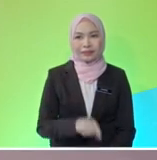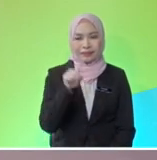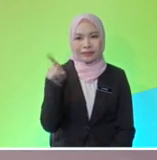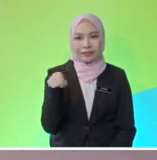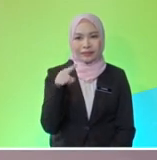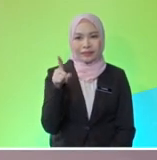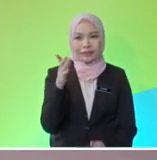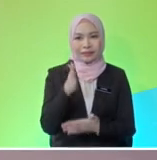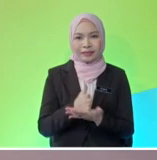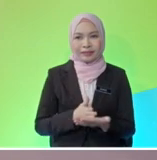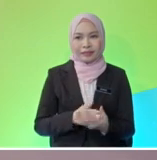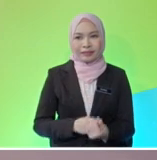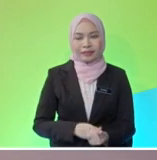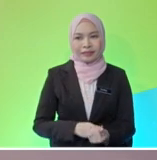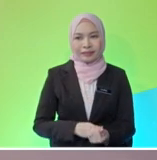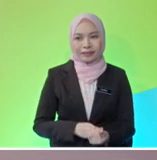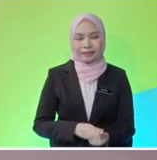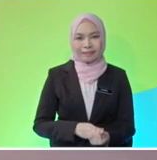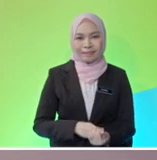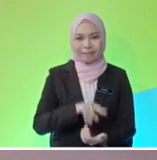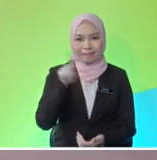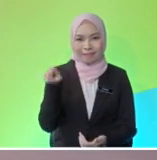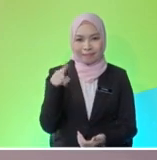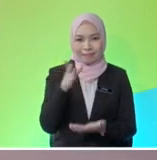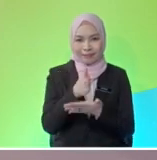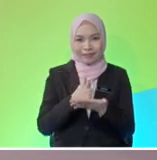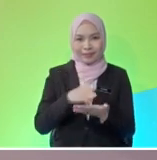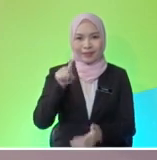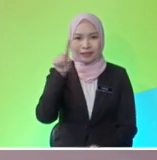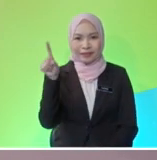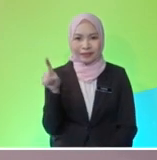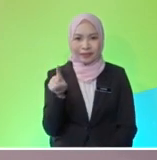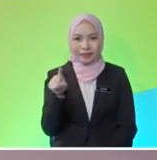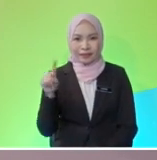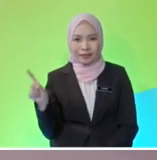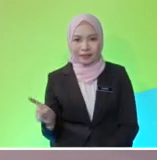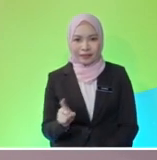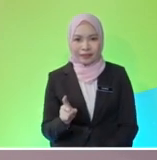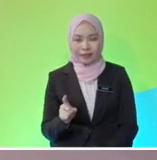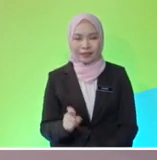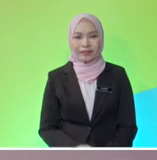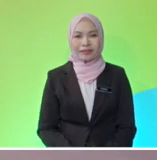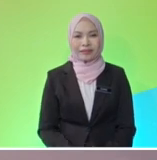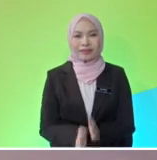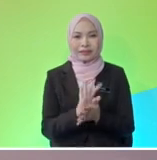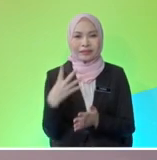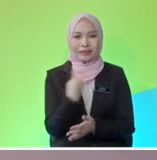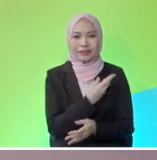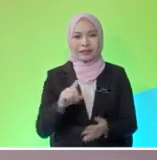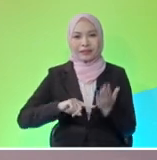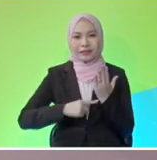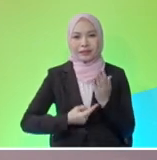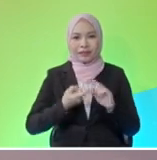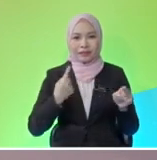di sini dan bulat lagi separuh di sini. Jadi kita mula daripada atas tau. Kadang-kadang ada yang tulis